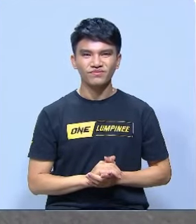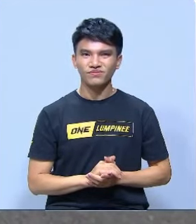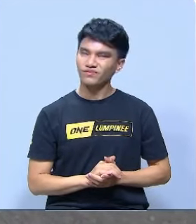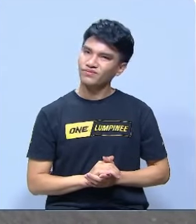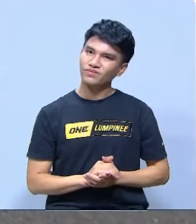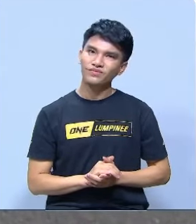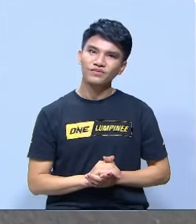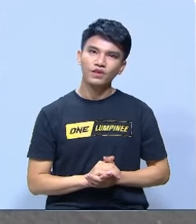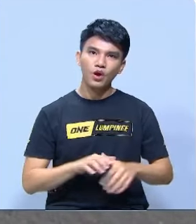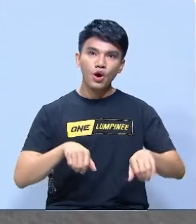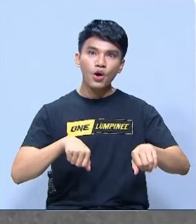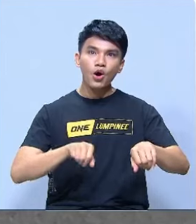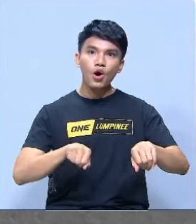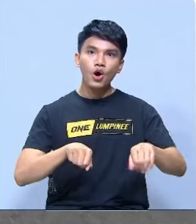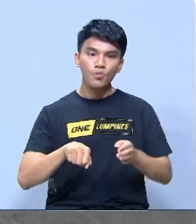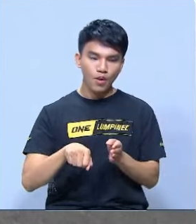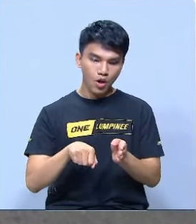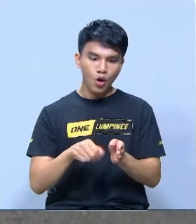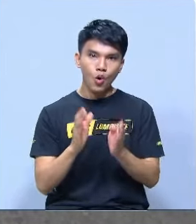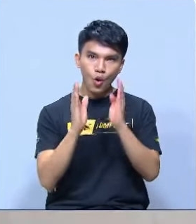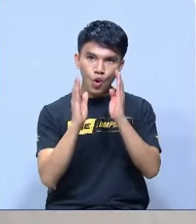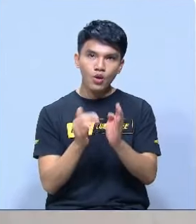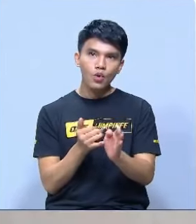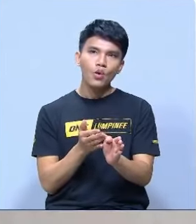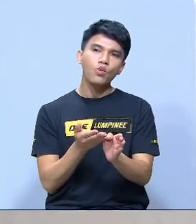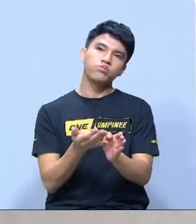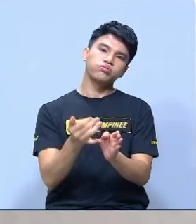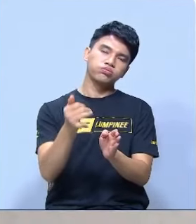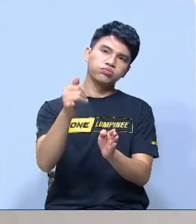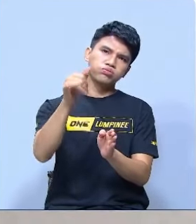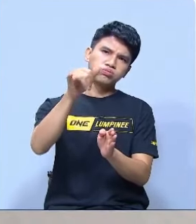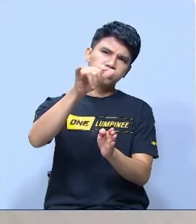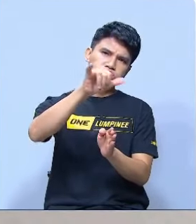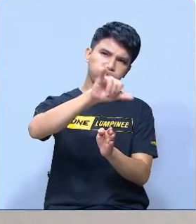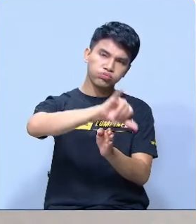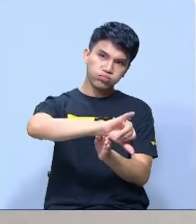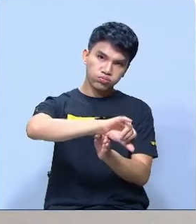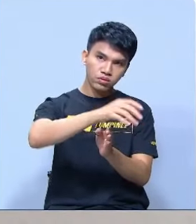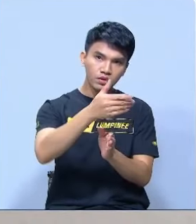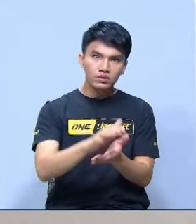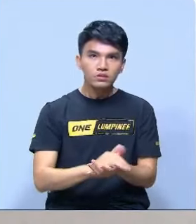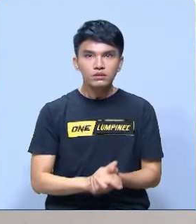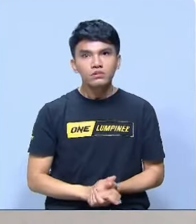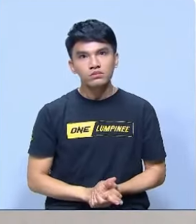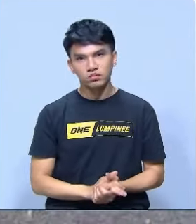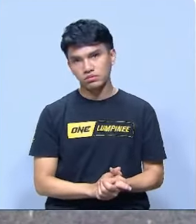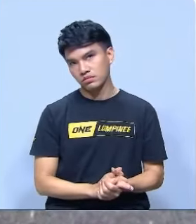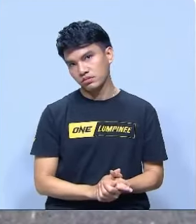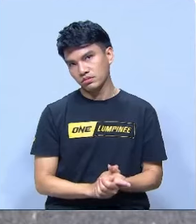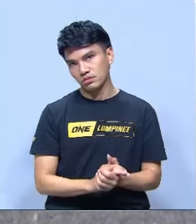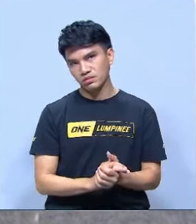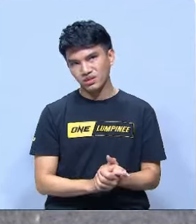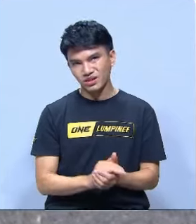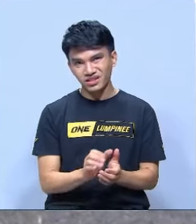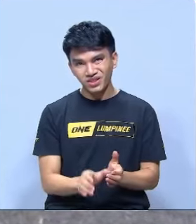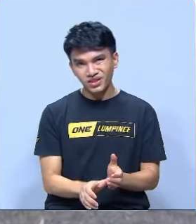ถเนี่ยมอเตอร์ไซค์ยังค้างอยู่ข้างบนแต่ว่าตัวคนเนี่ยถลายกับขอบแบรีเออร์แล้วก็ตกลงไปข้างล่างอย่างที่บอกความสูงประมาณตึก3ชั้นก